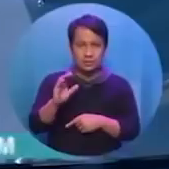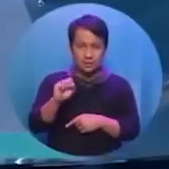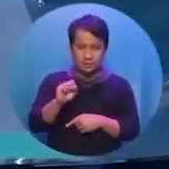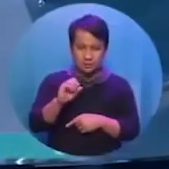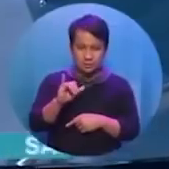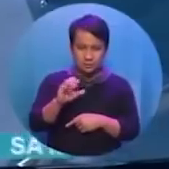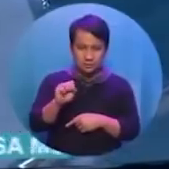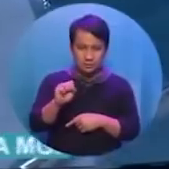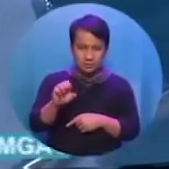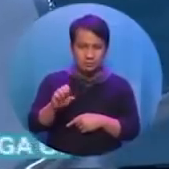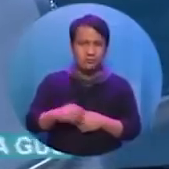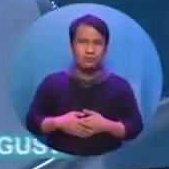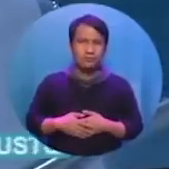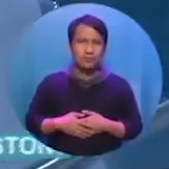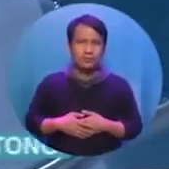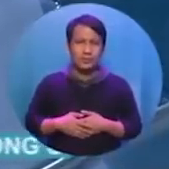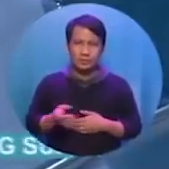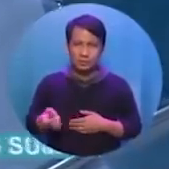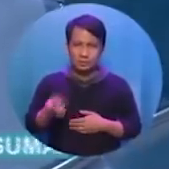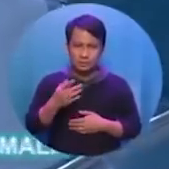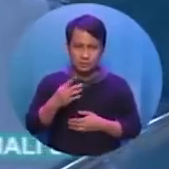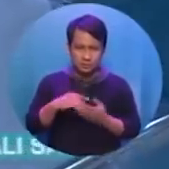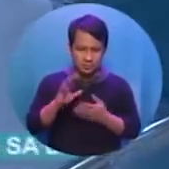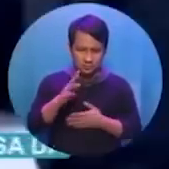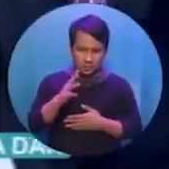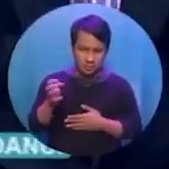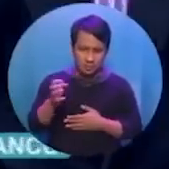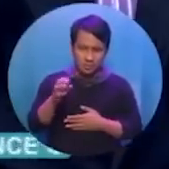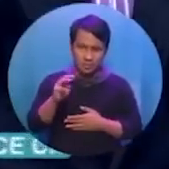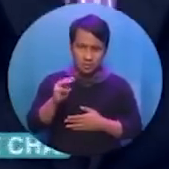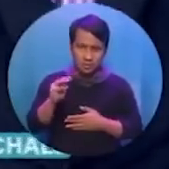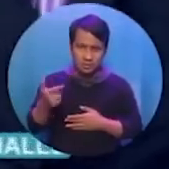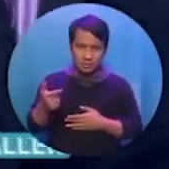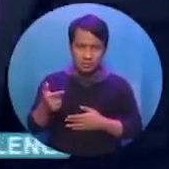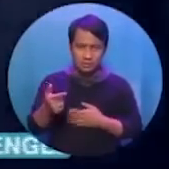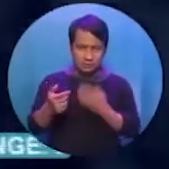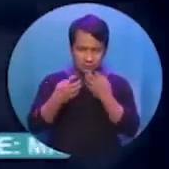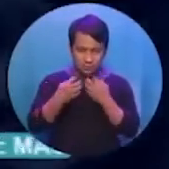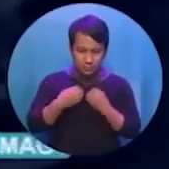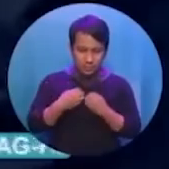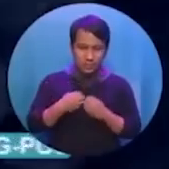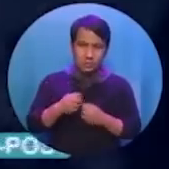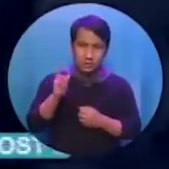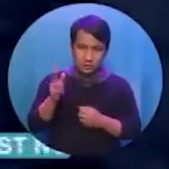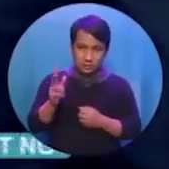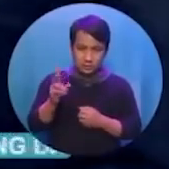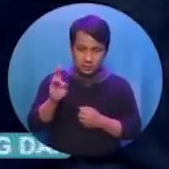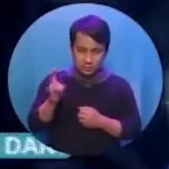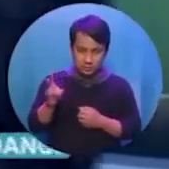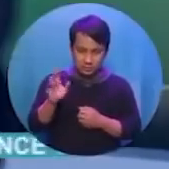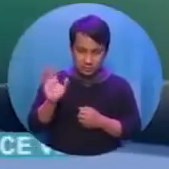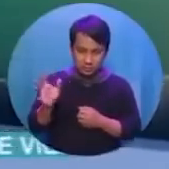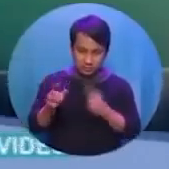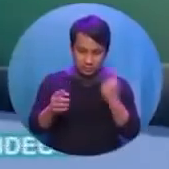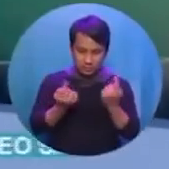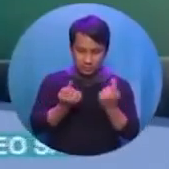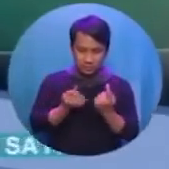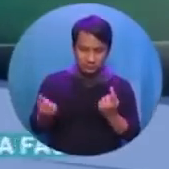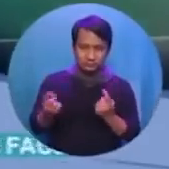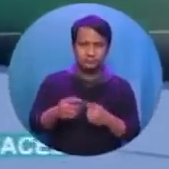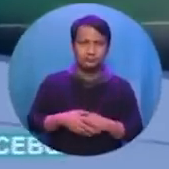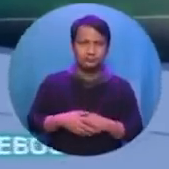Sosi Ascorbic Acid 500 milligrams at murang-mura lamang 350 bawat